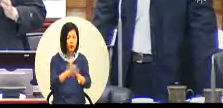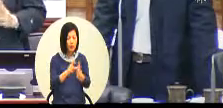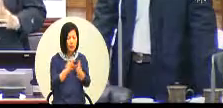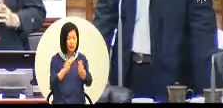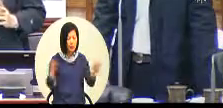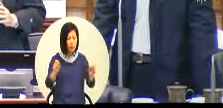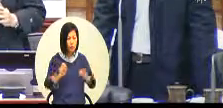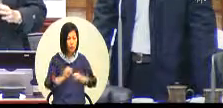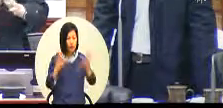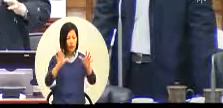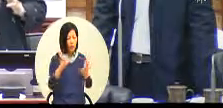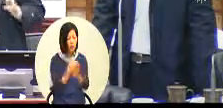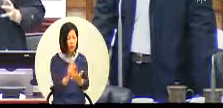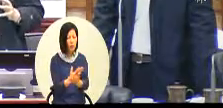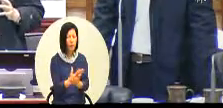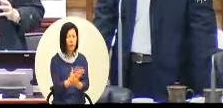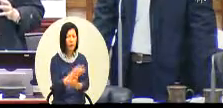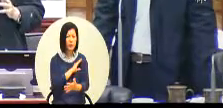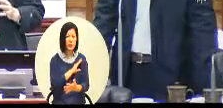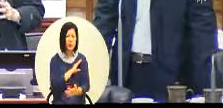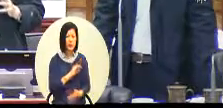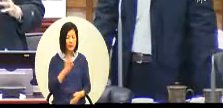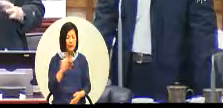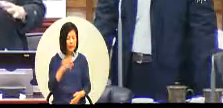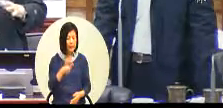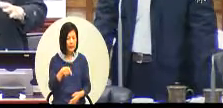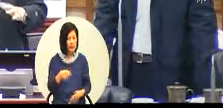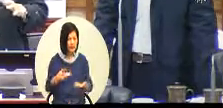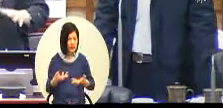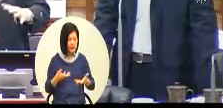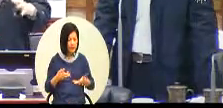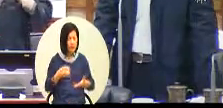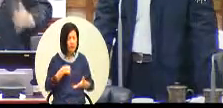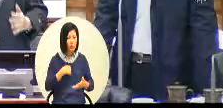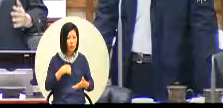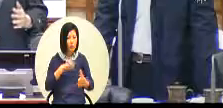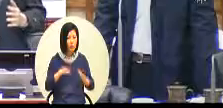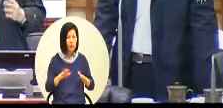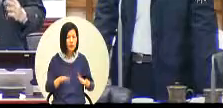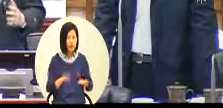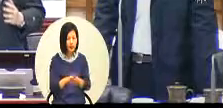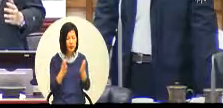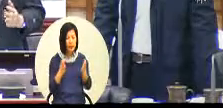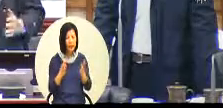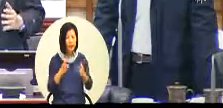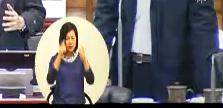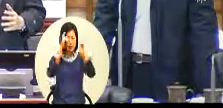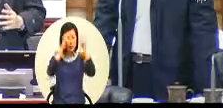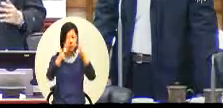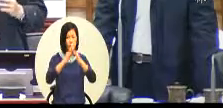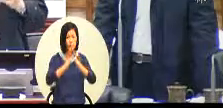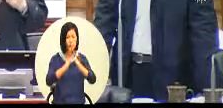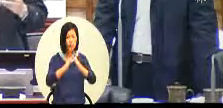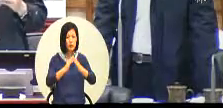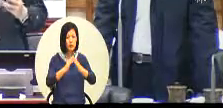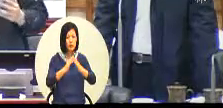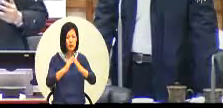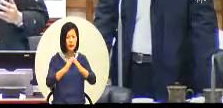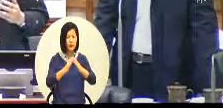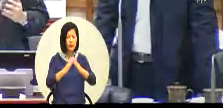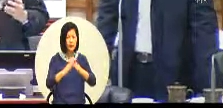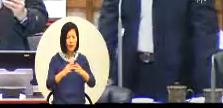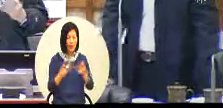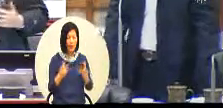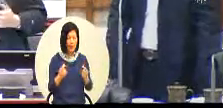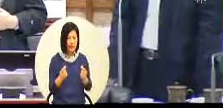展还是不足，但是我想这个部分我们一定现在一开始高雄市啊，我们也有很多，